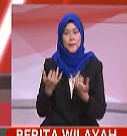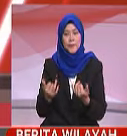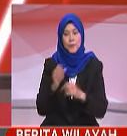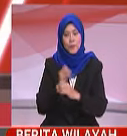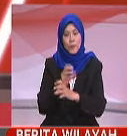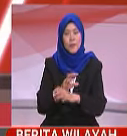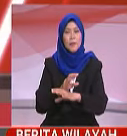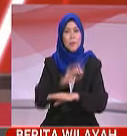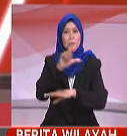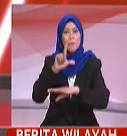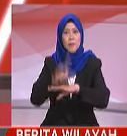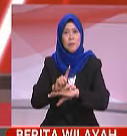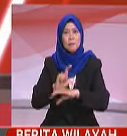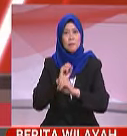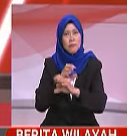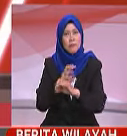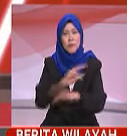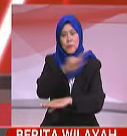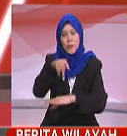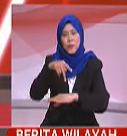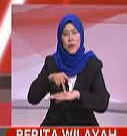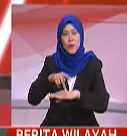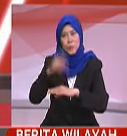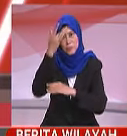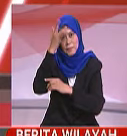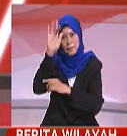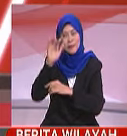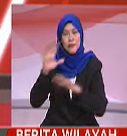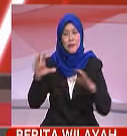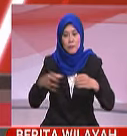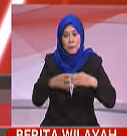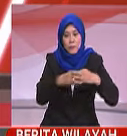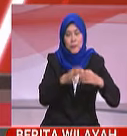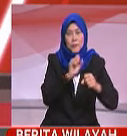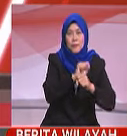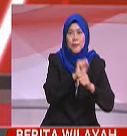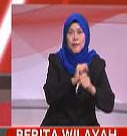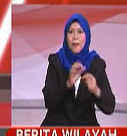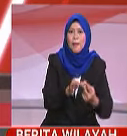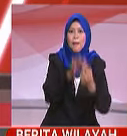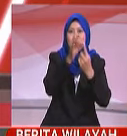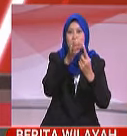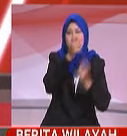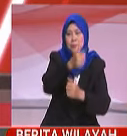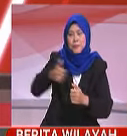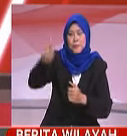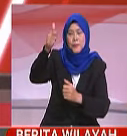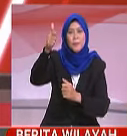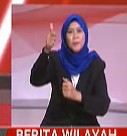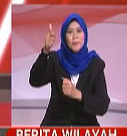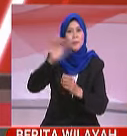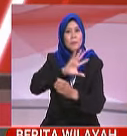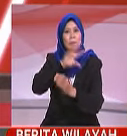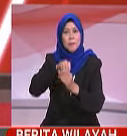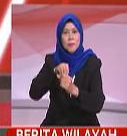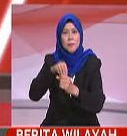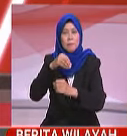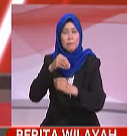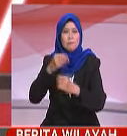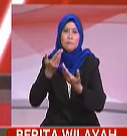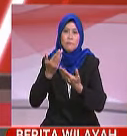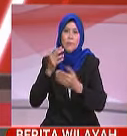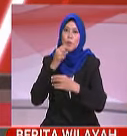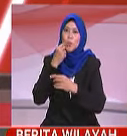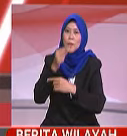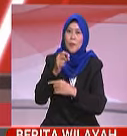Labuan berstatus Pulau pintar kalah itu pasukan petugas khas peringkat tertinggi membabitkan perbedaan Labuhan